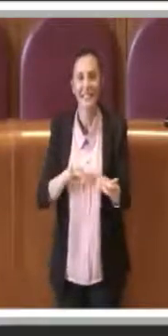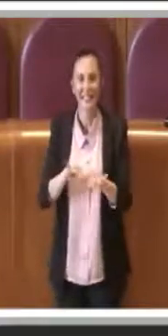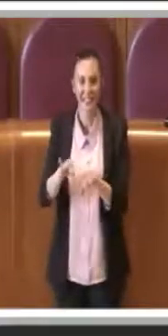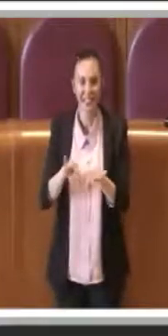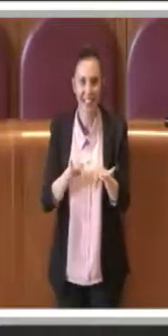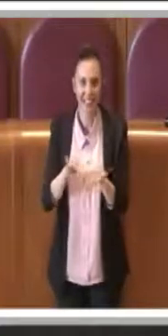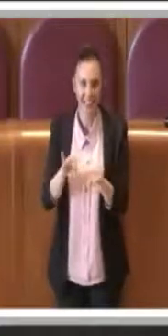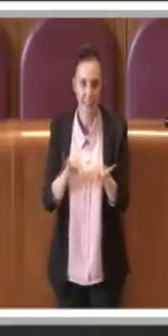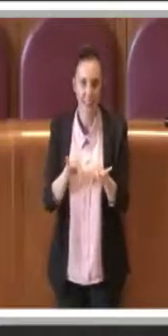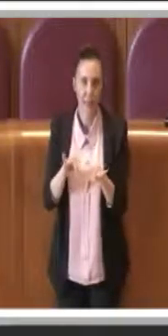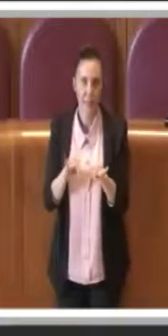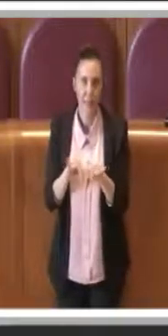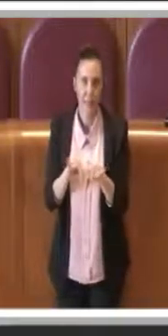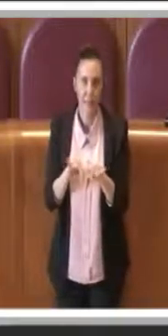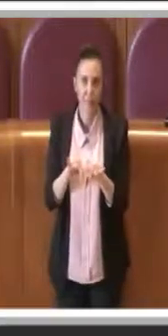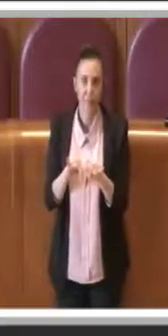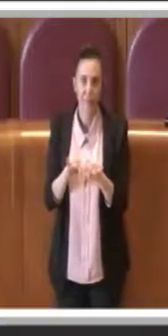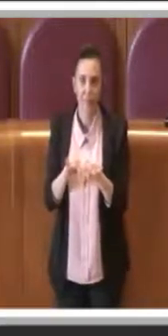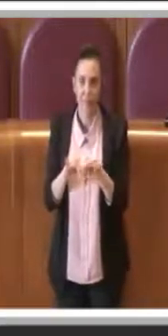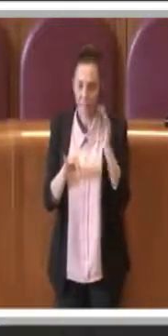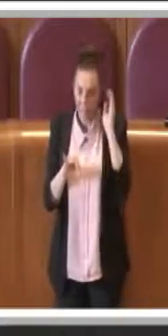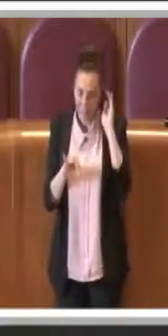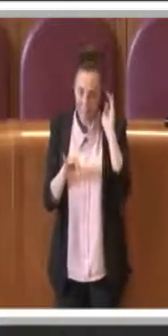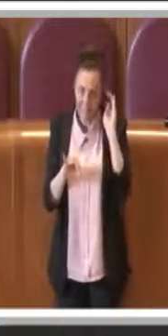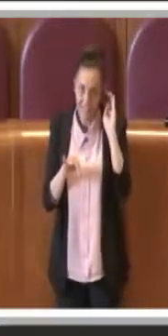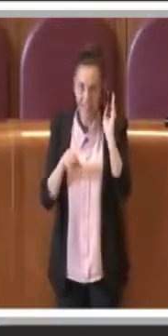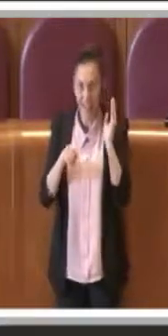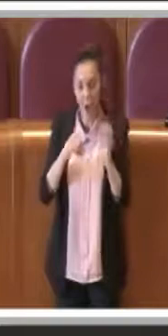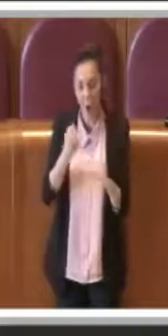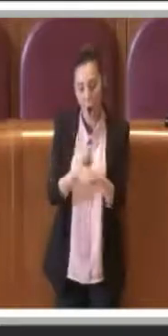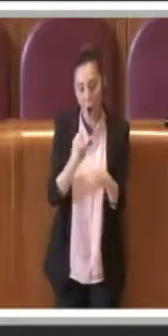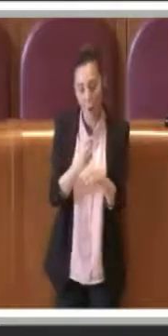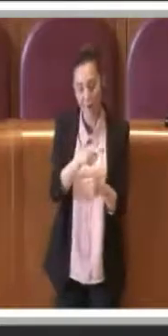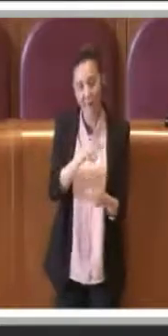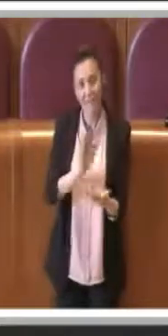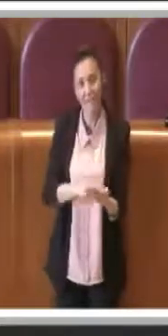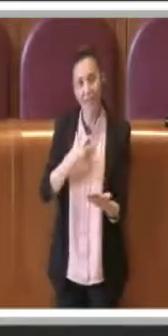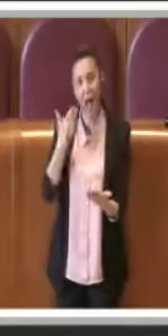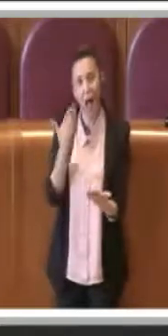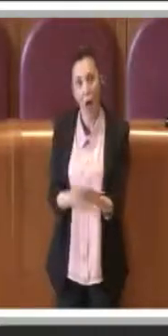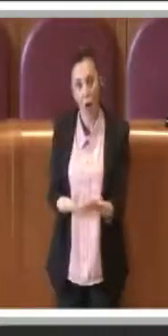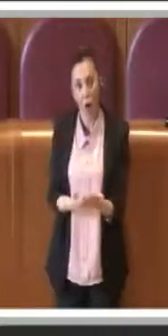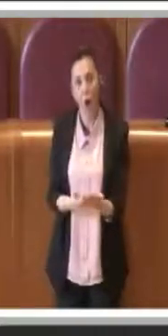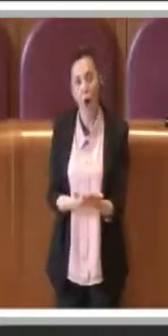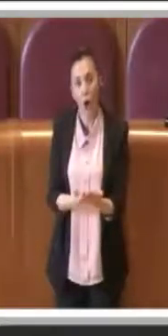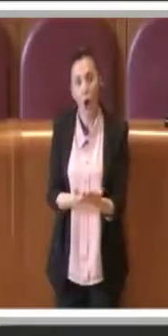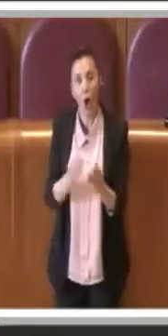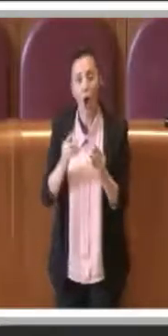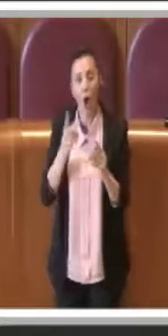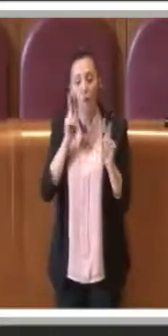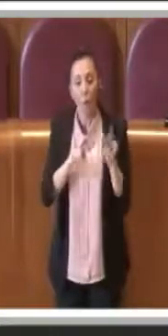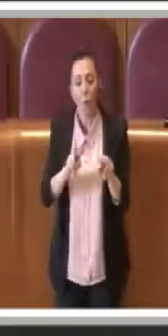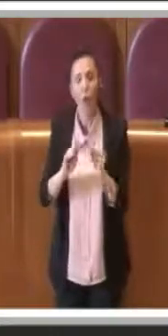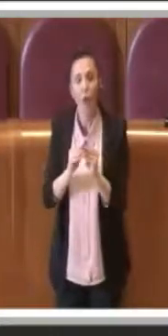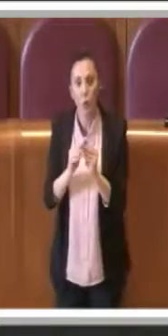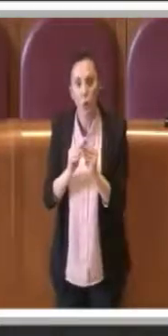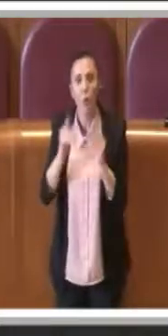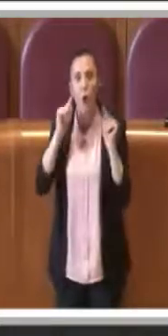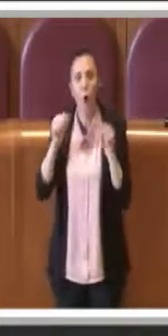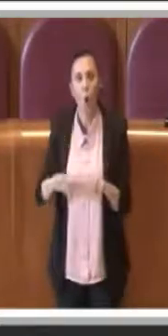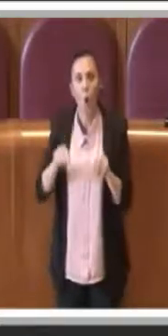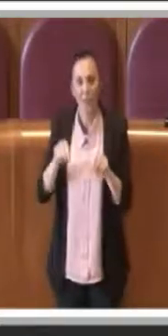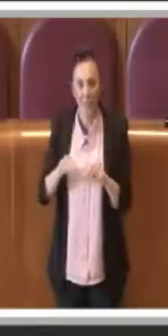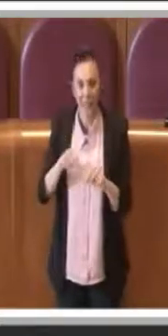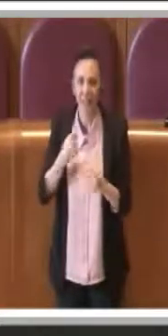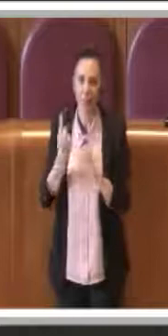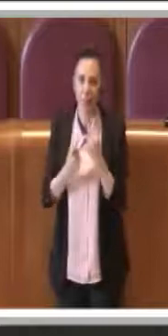diciamo, in cui il valore delle opere andava valutato a consuntivo. Proprio perché il tema è così complesso, abbiamo